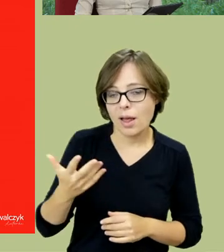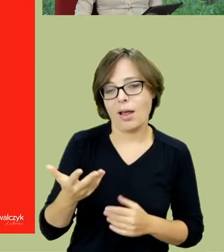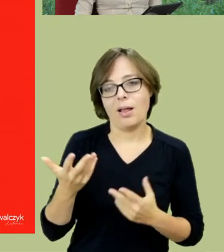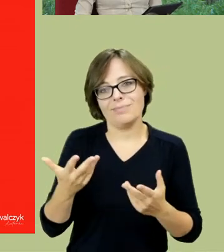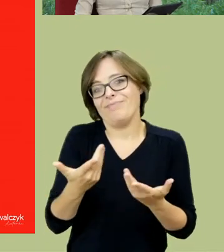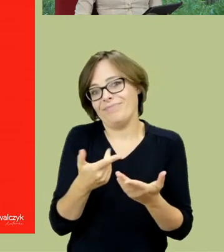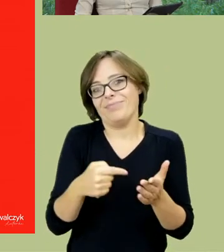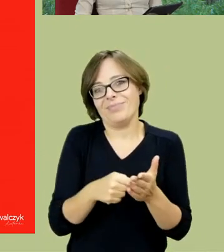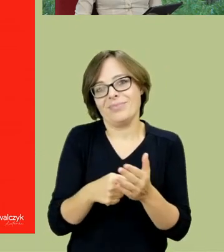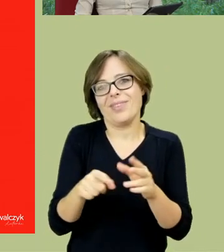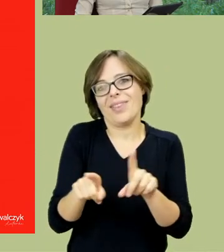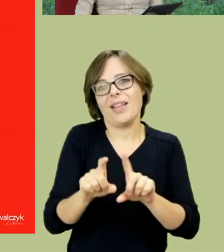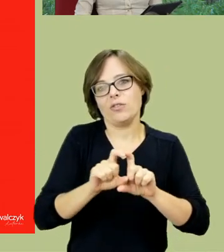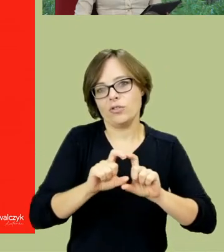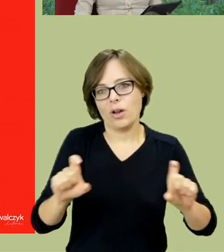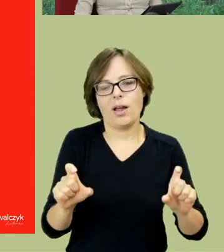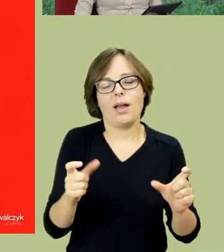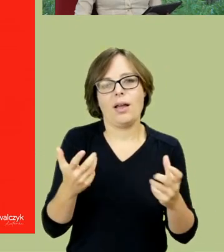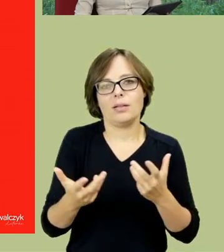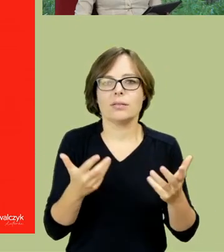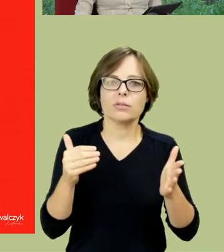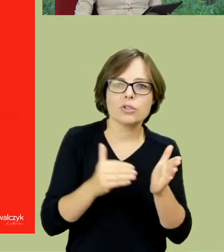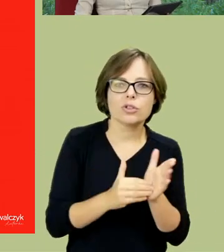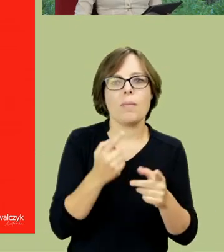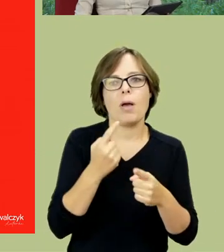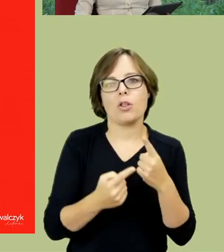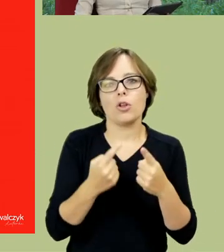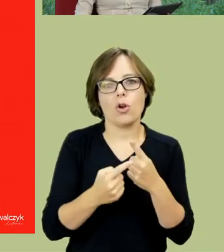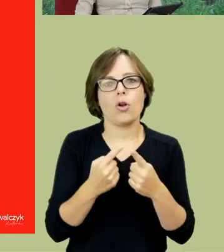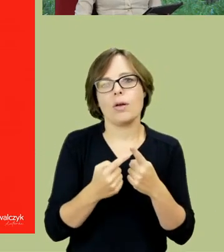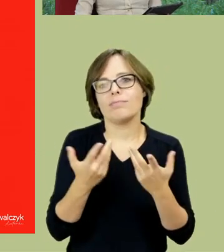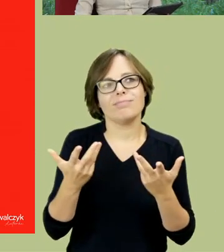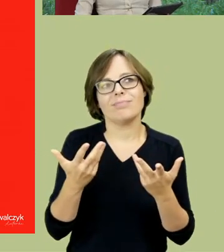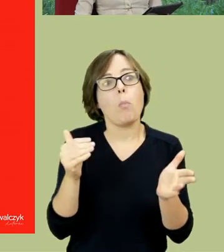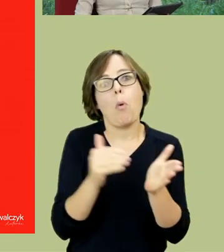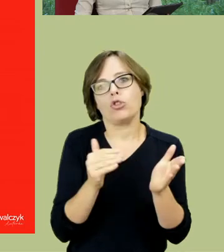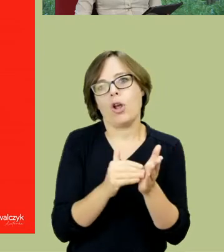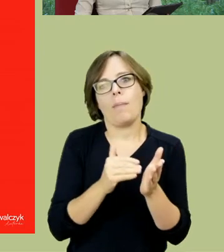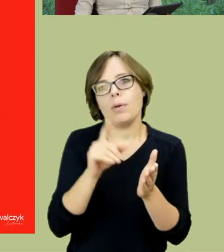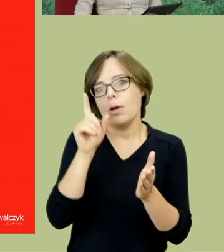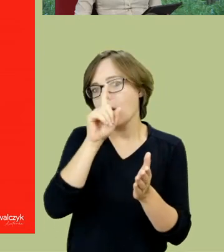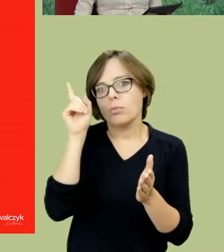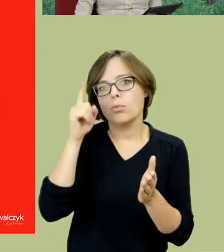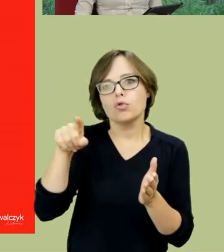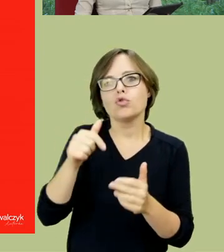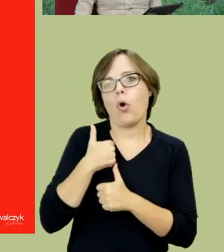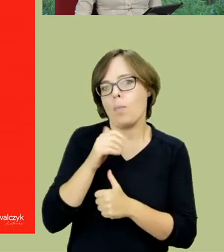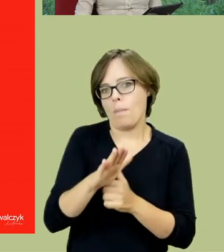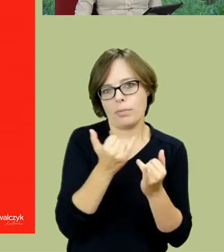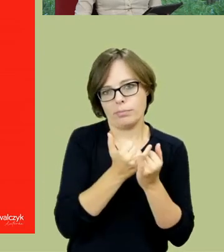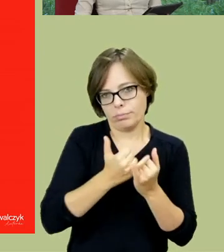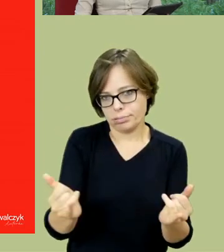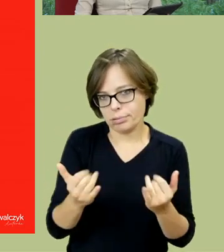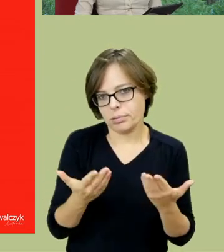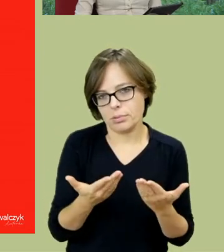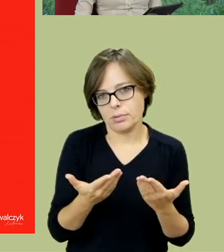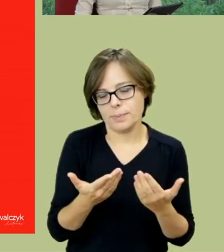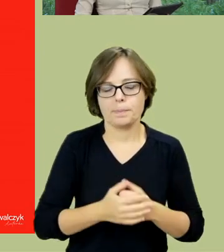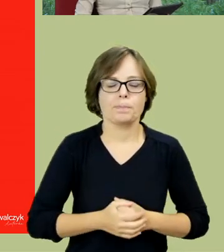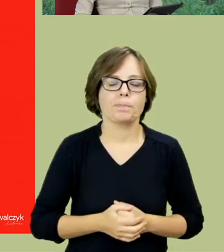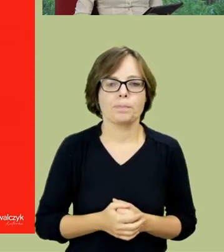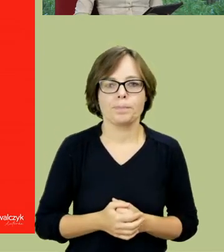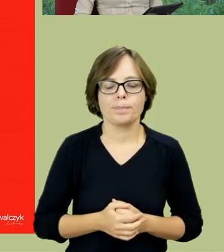czas, w którym trzeba było zaspokajać najrozmaitsze potrzeby